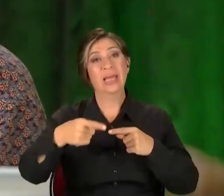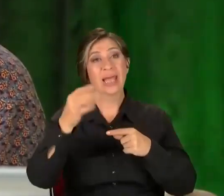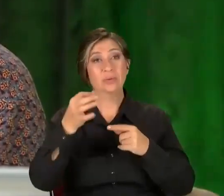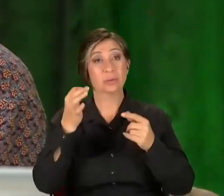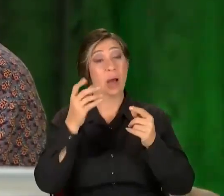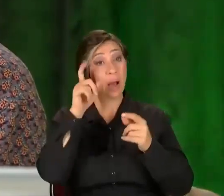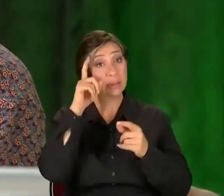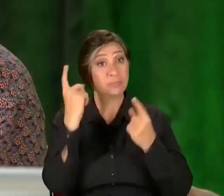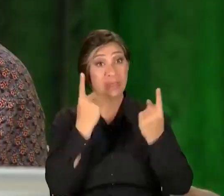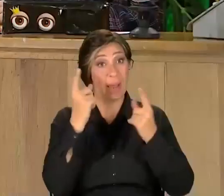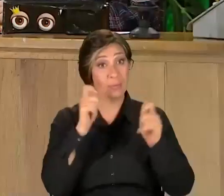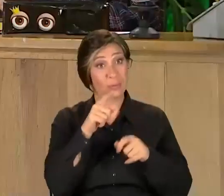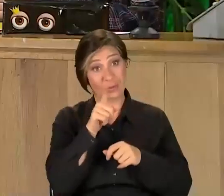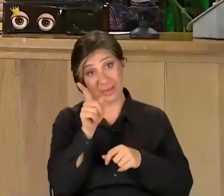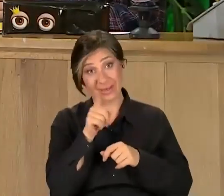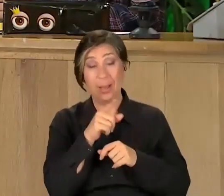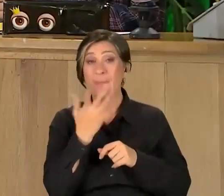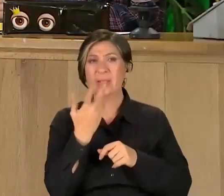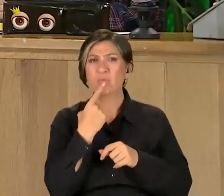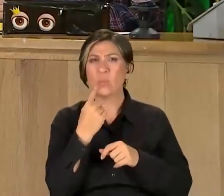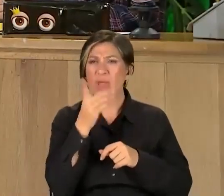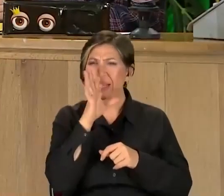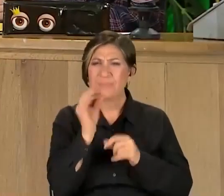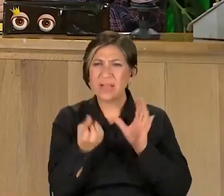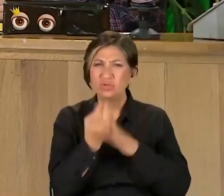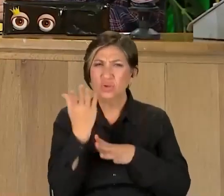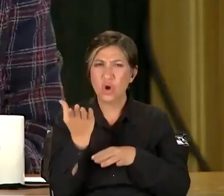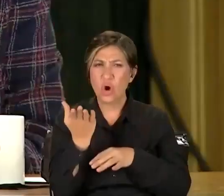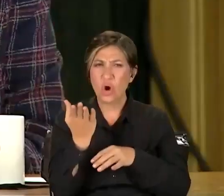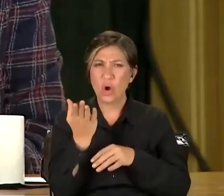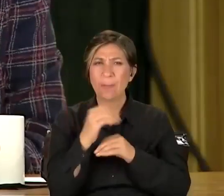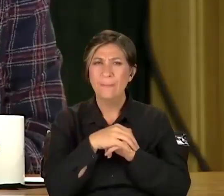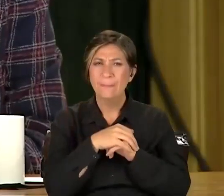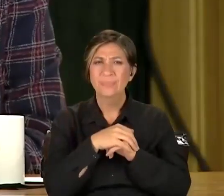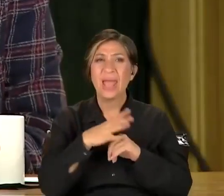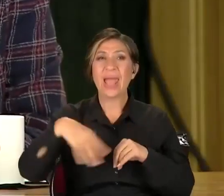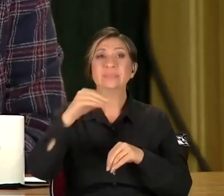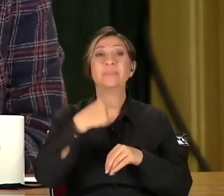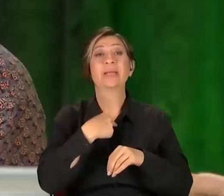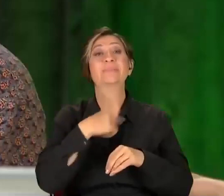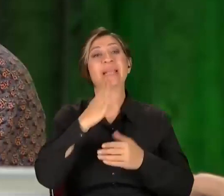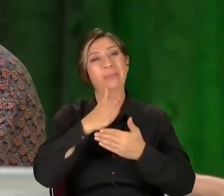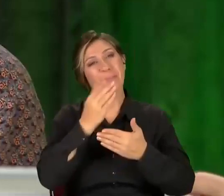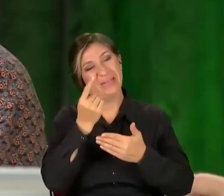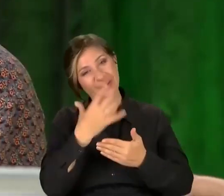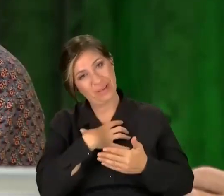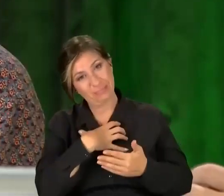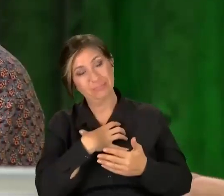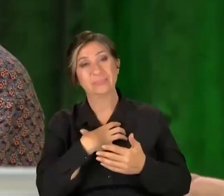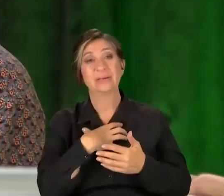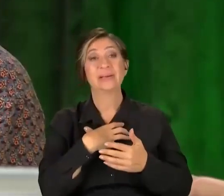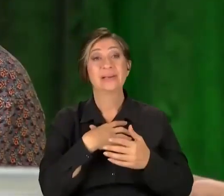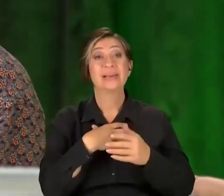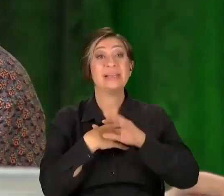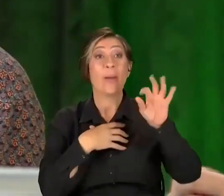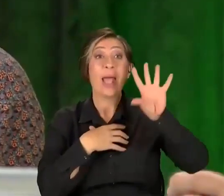edeceğiz. Ama akıllıca şeyler yapıyorsun orada. Teşekkür ederim, çok ben sağ olun. Ben de diyorum, bunlar kimden geliyor? Yani tabii hepsi benim değil, eserden bir yazar ekibi var. Eserden gelmediğine eminim.